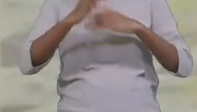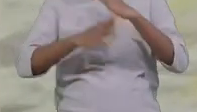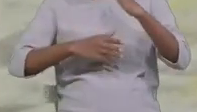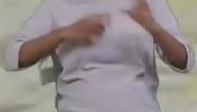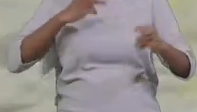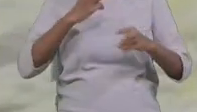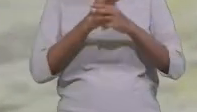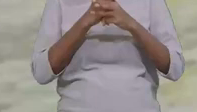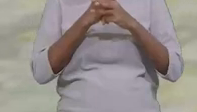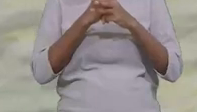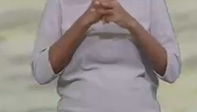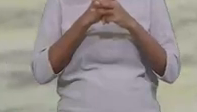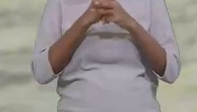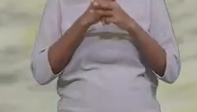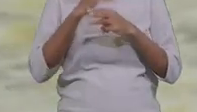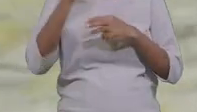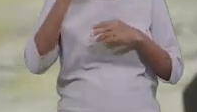ne peut pas couvrir le monde entier.